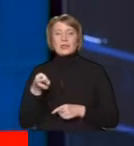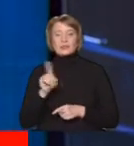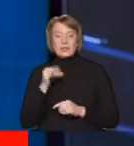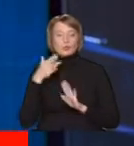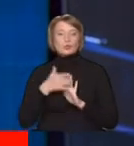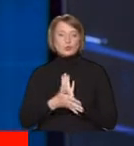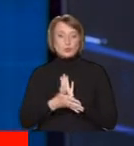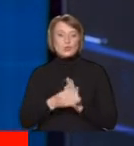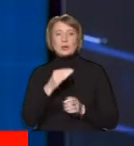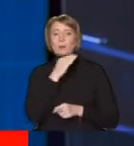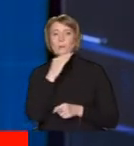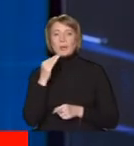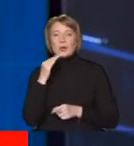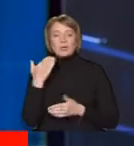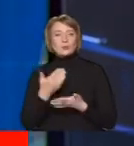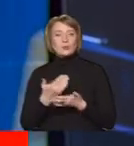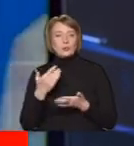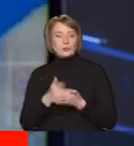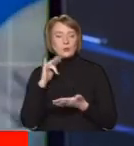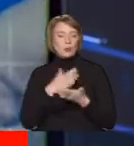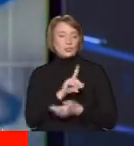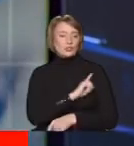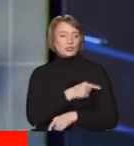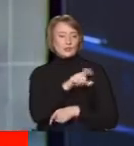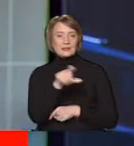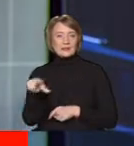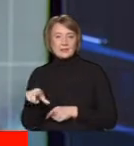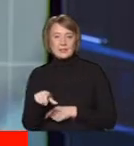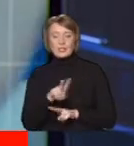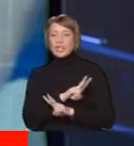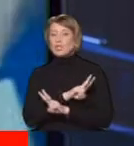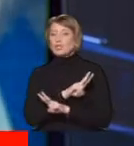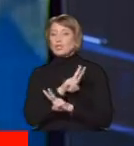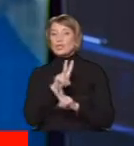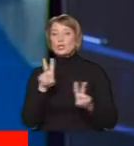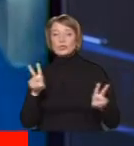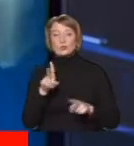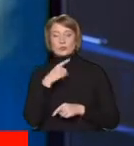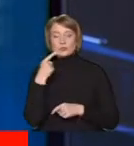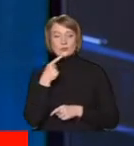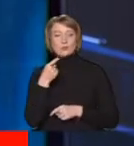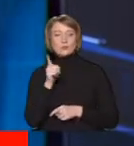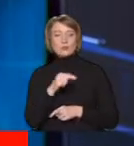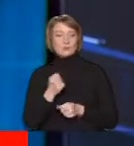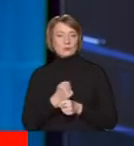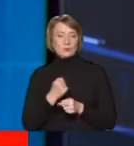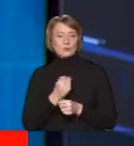зрозуміло. Багато, наприклад, тих же політичних сил, ніхто з них, вірніше, не скаже, що він за корупцію.